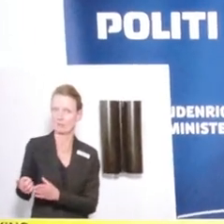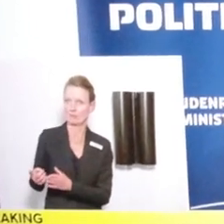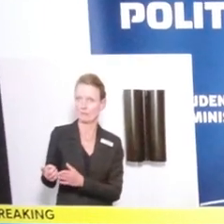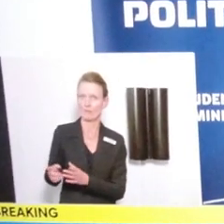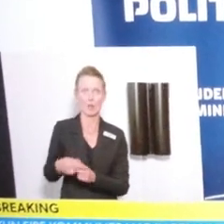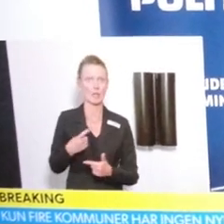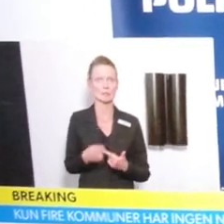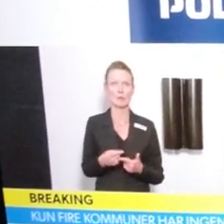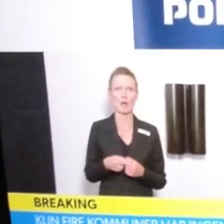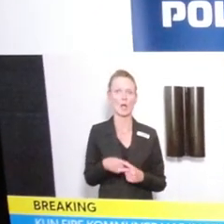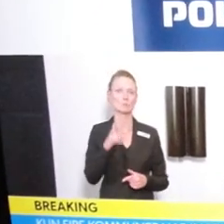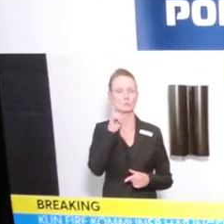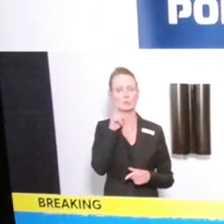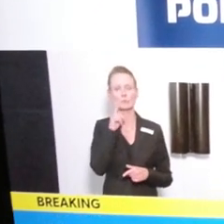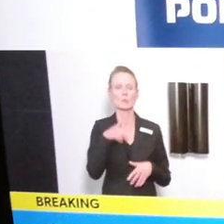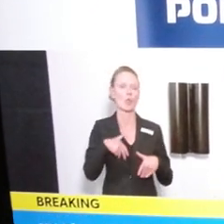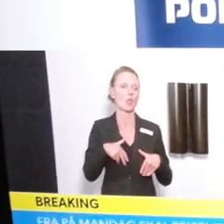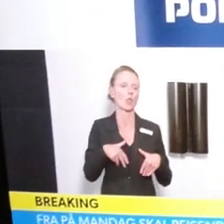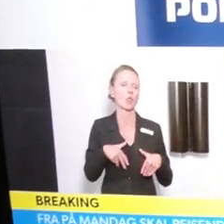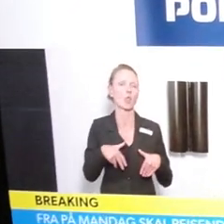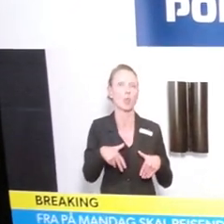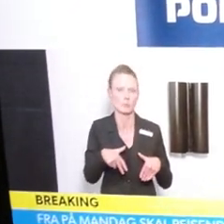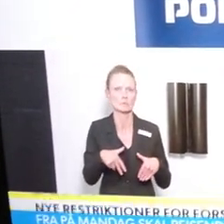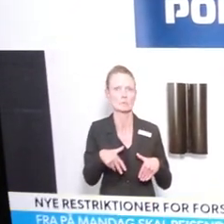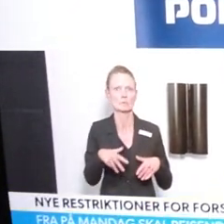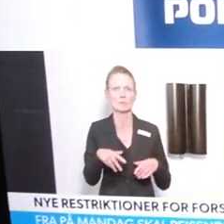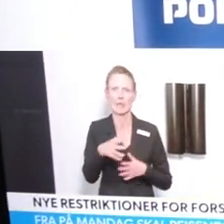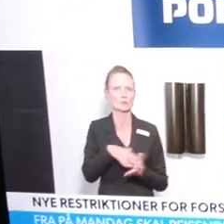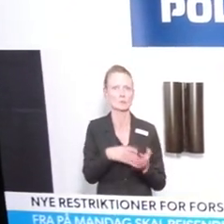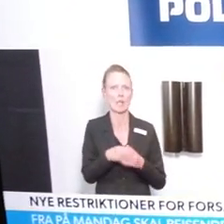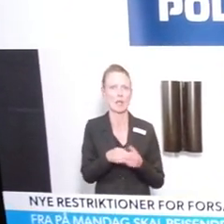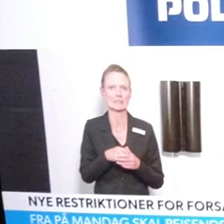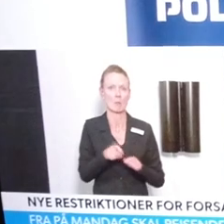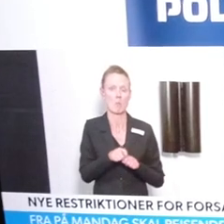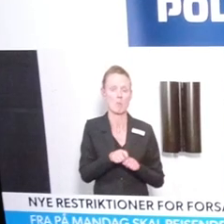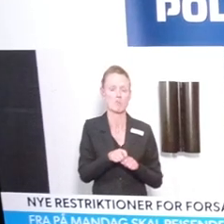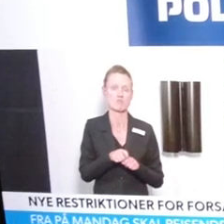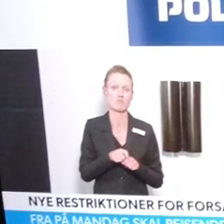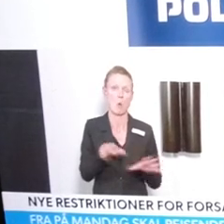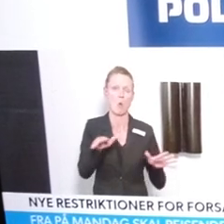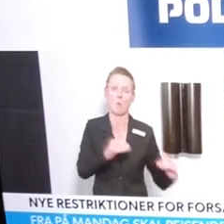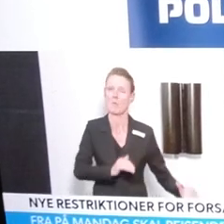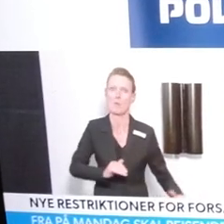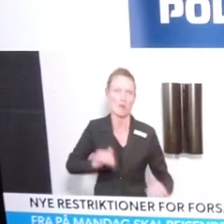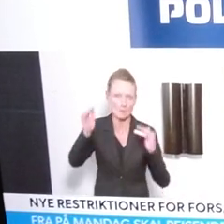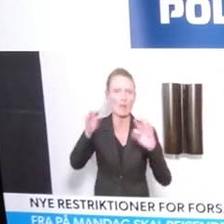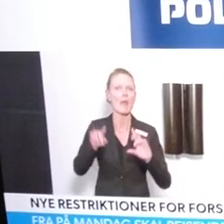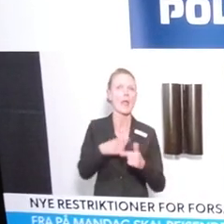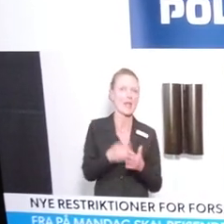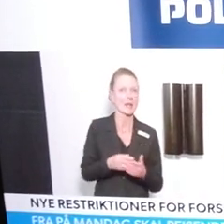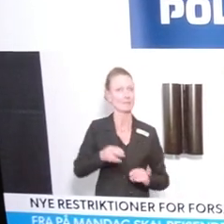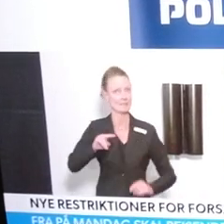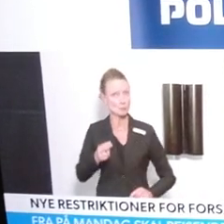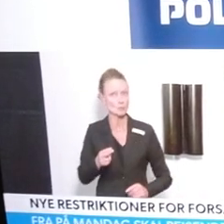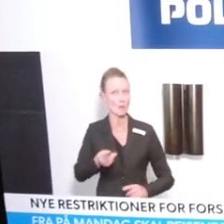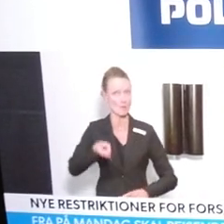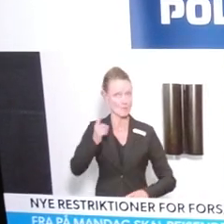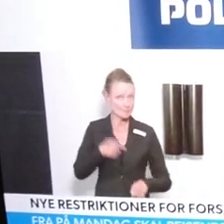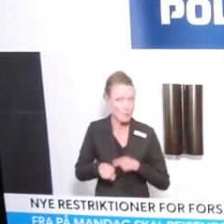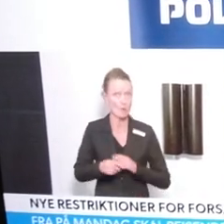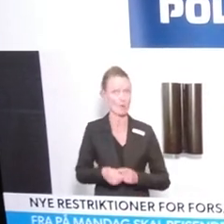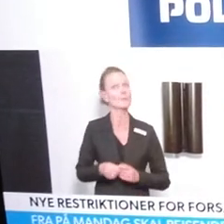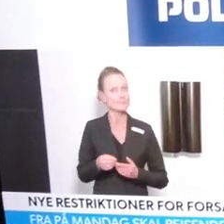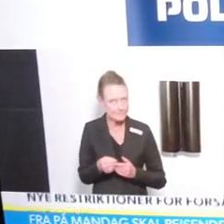til, og så går epidemien amok, eller at finde den store hammer frem nu, og gøre det, man gjorde efter marts, og